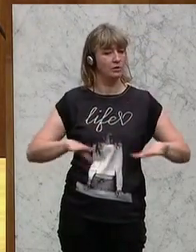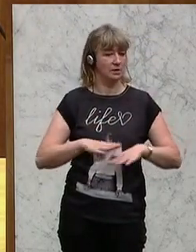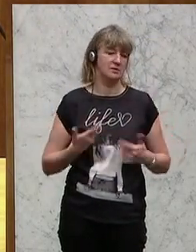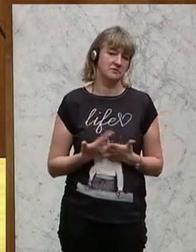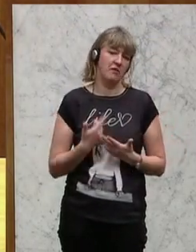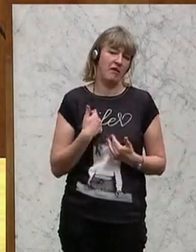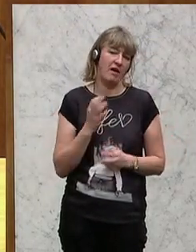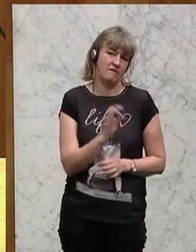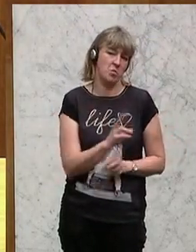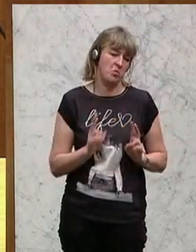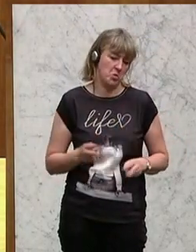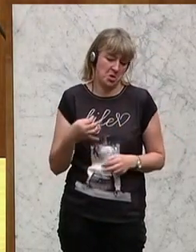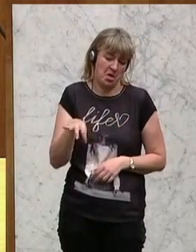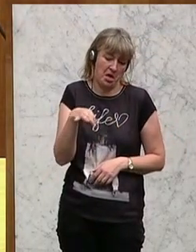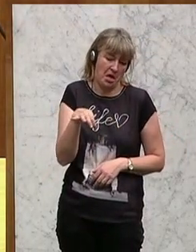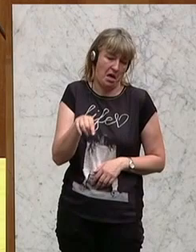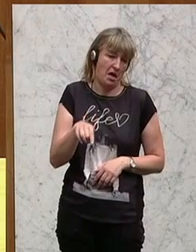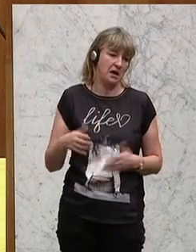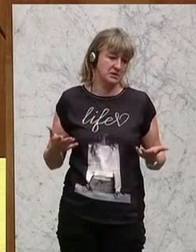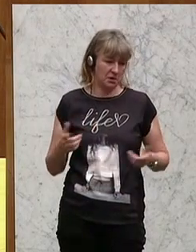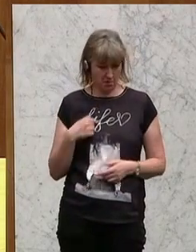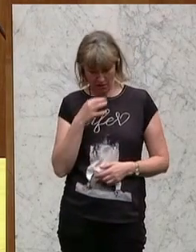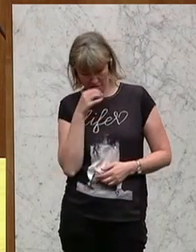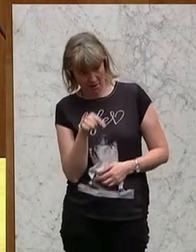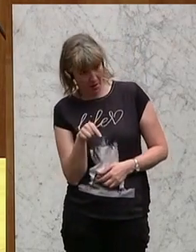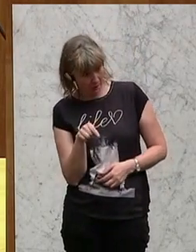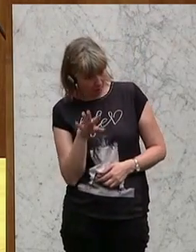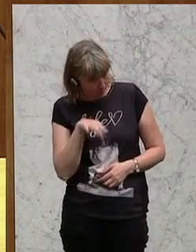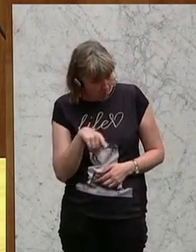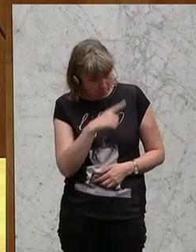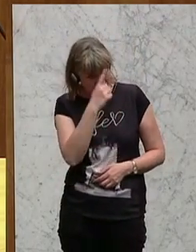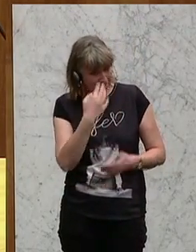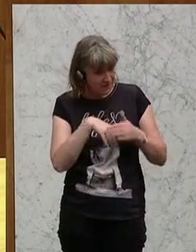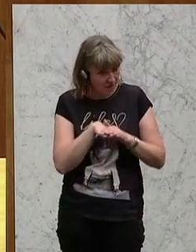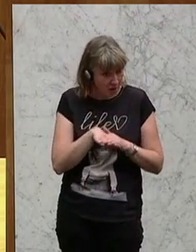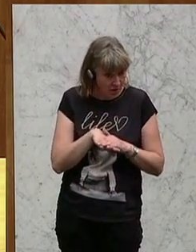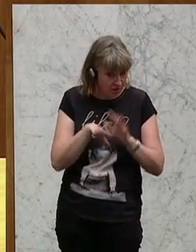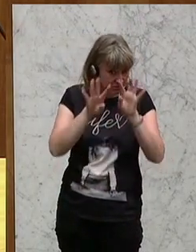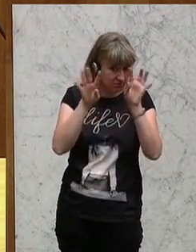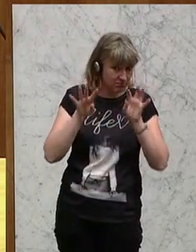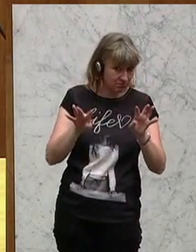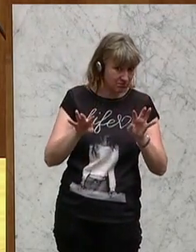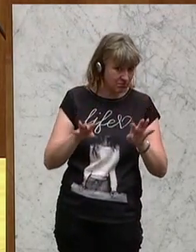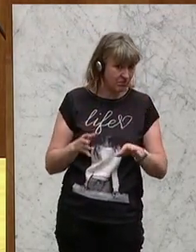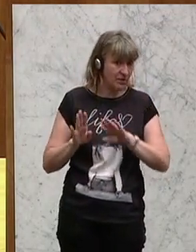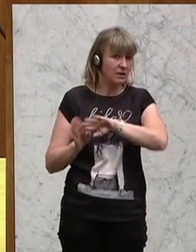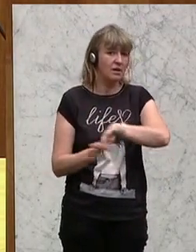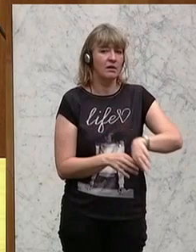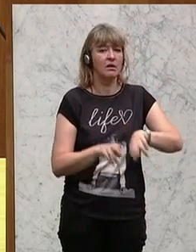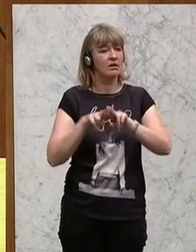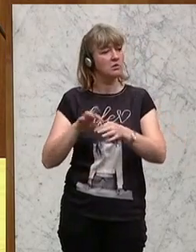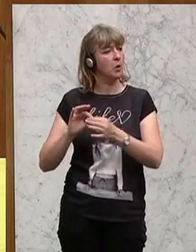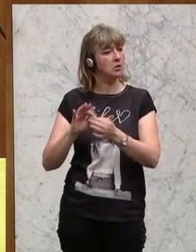sie möglich war. Und das ist hinterfragenswert, ob das überhaupt sinnvoll ist. Alle anderen Organisationen